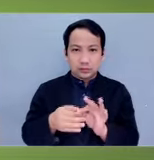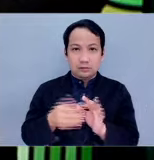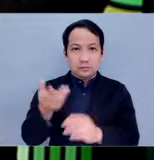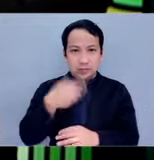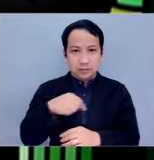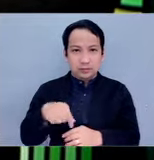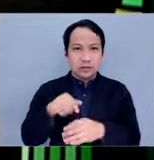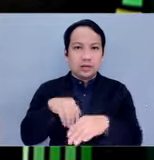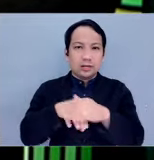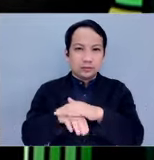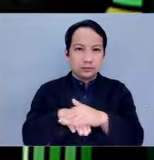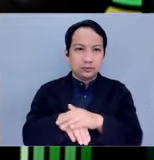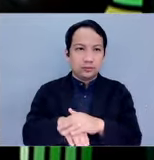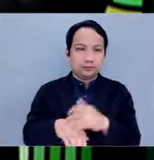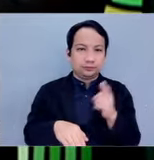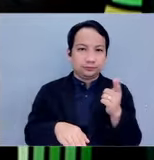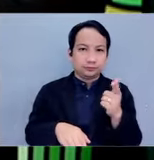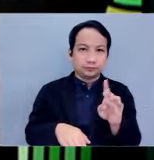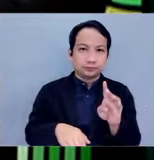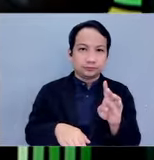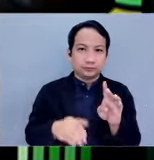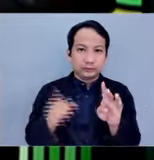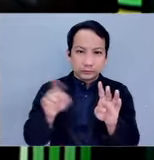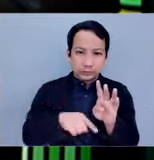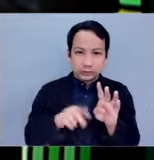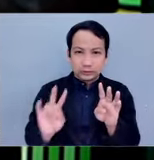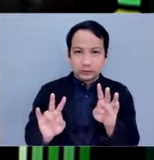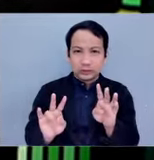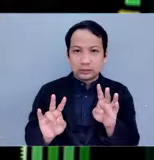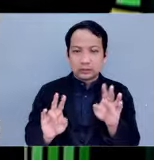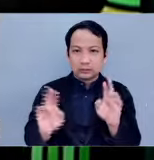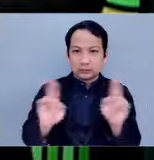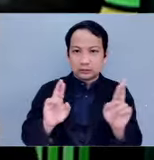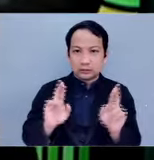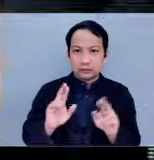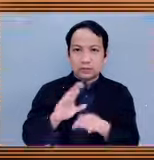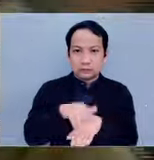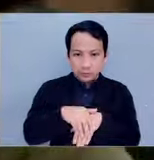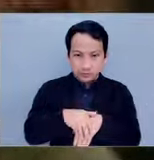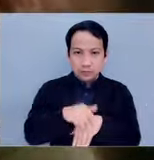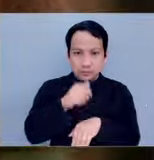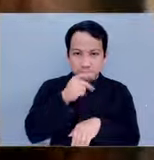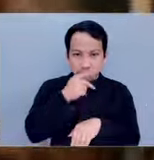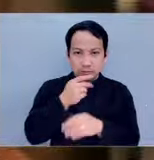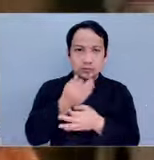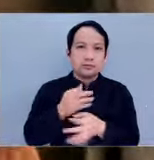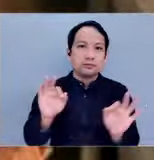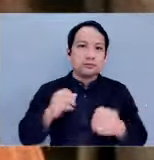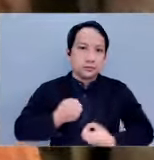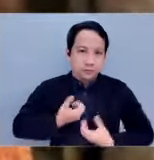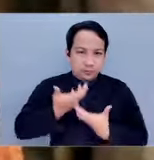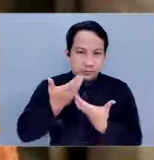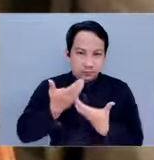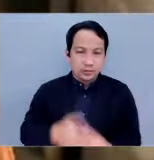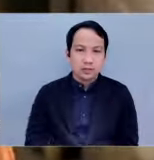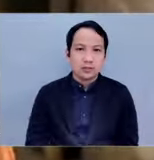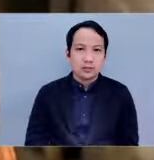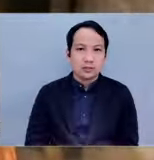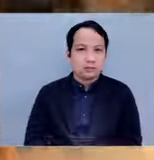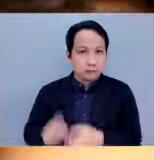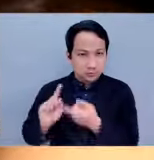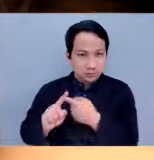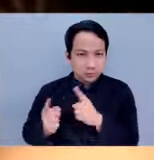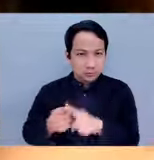accessible 24/7, tapos they're anonymous, confidential, and then they're free. Bilang mga kaibigan, pamilya,